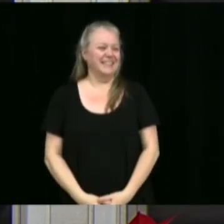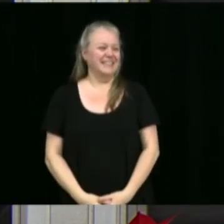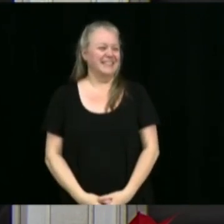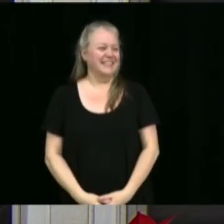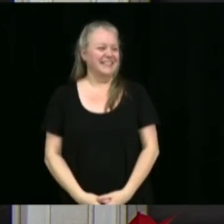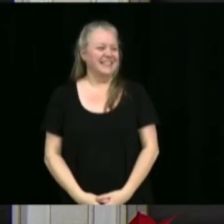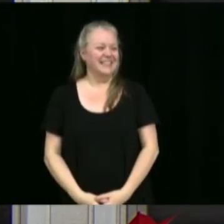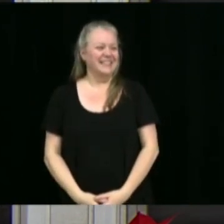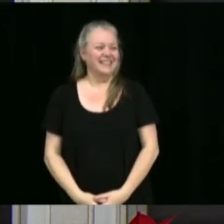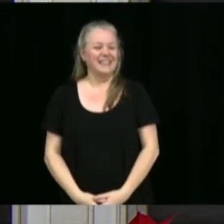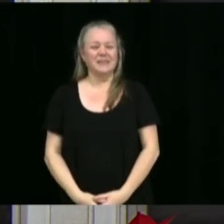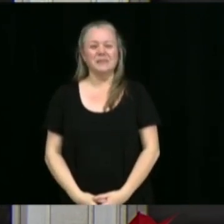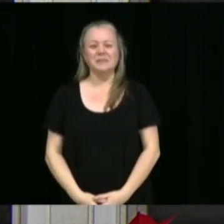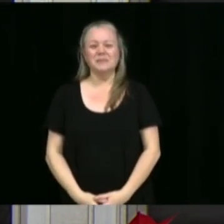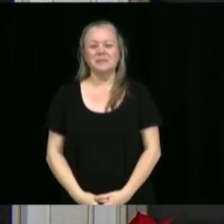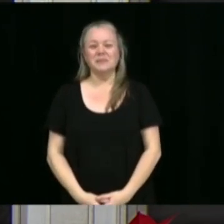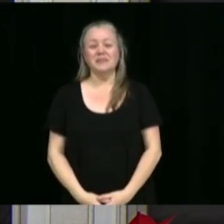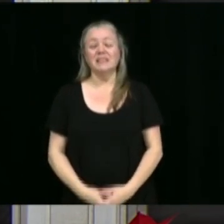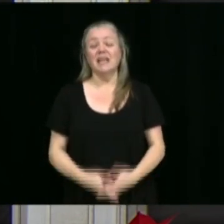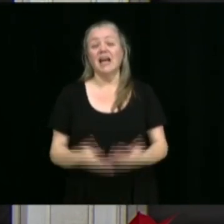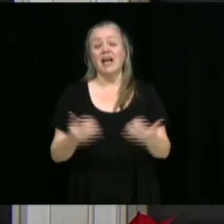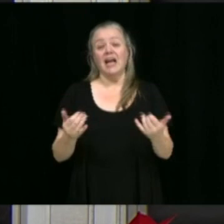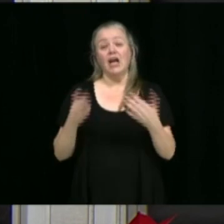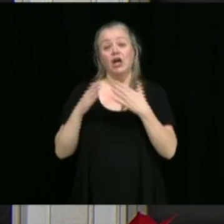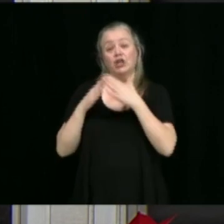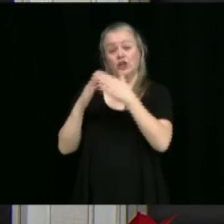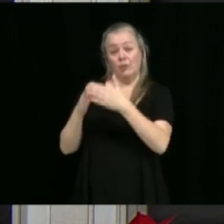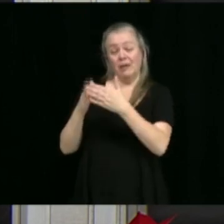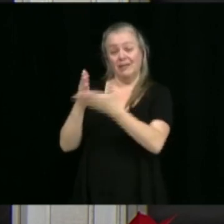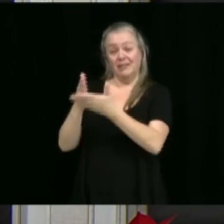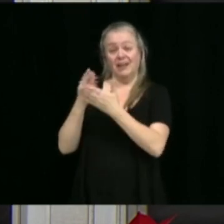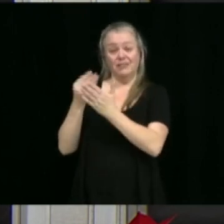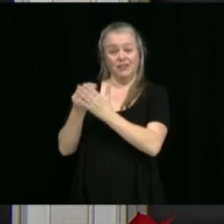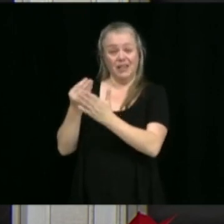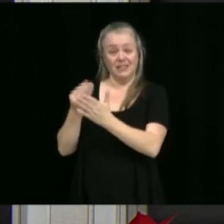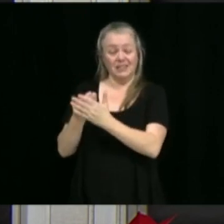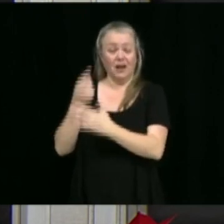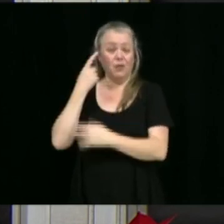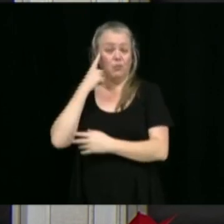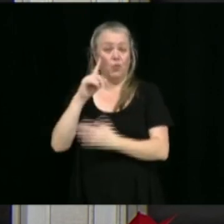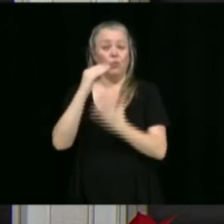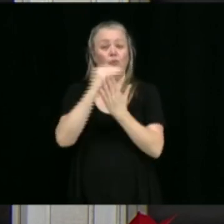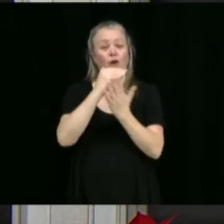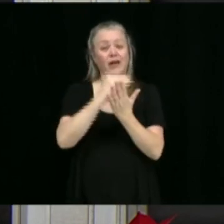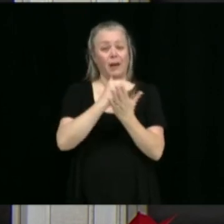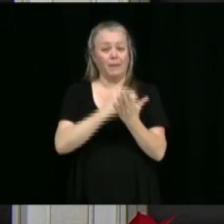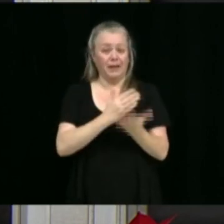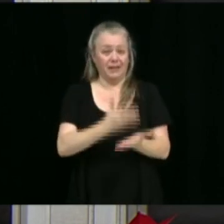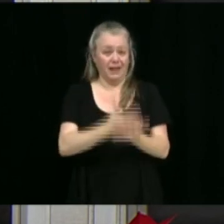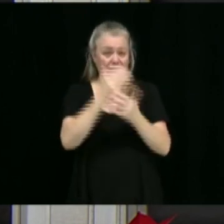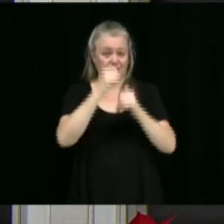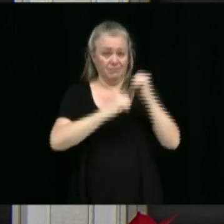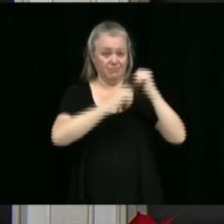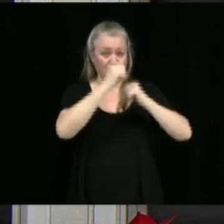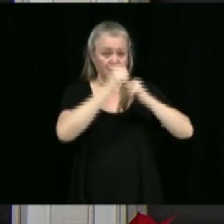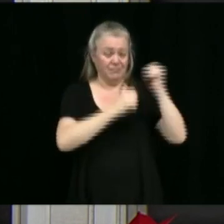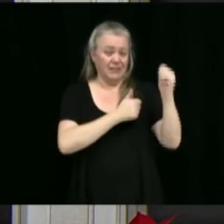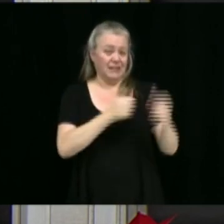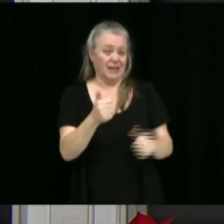proposer. Demande au ministère. Demande d'aide financière à être formulée pour le programme d'aide aux infrastructures de transport